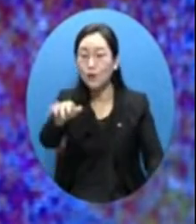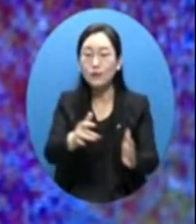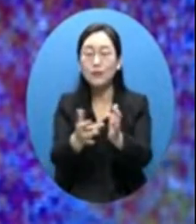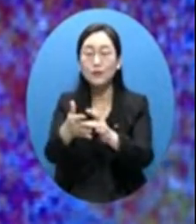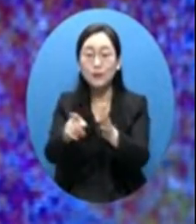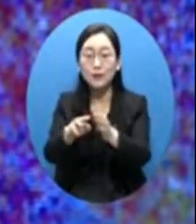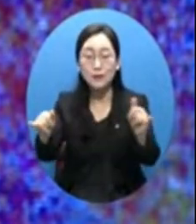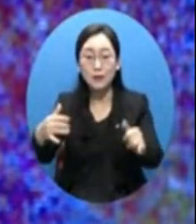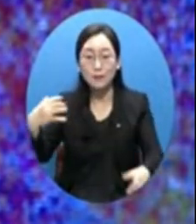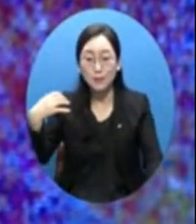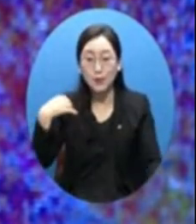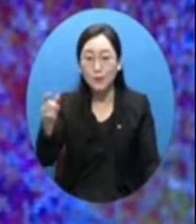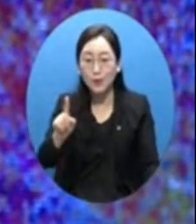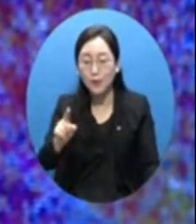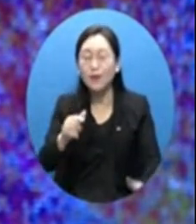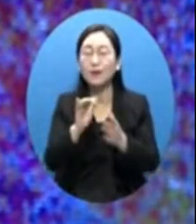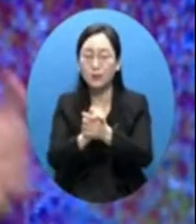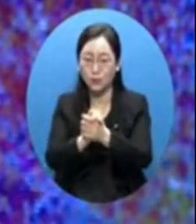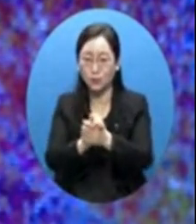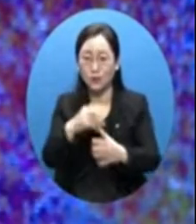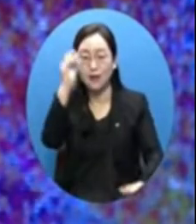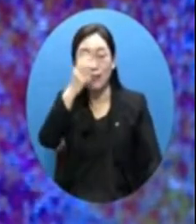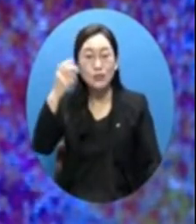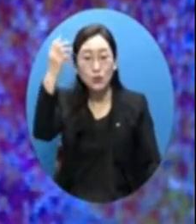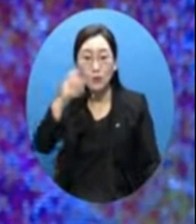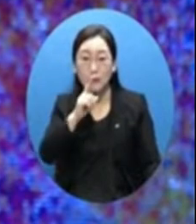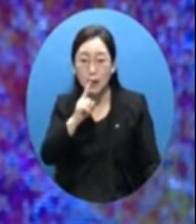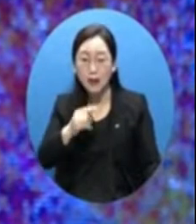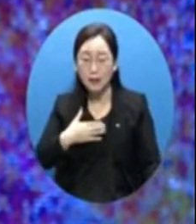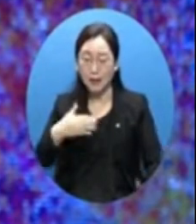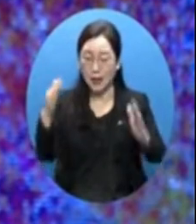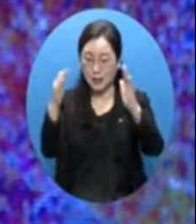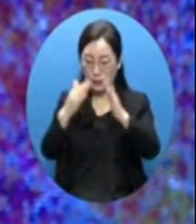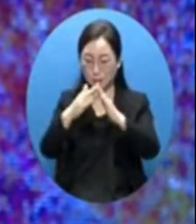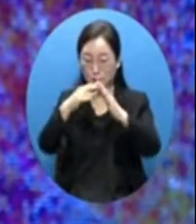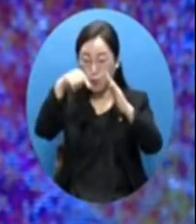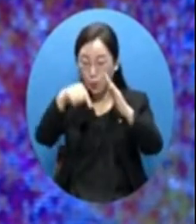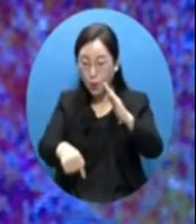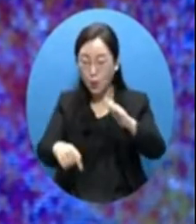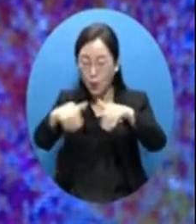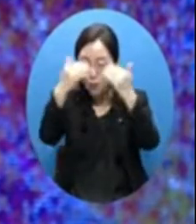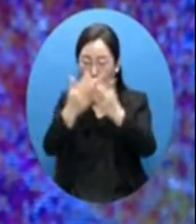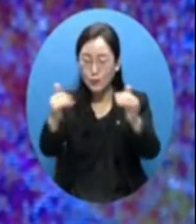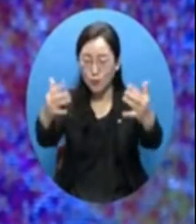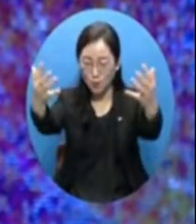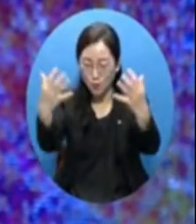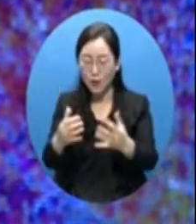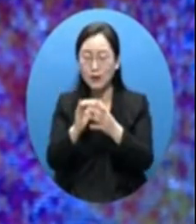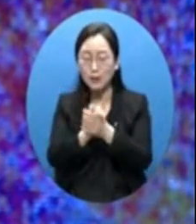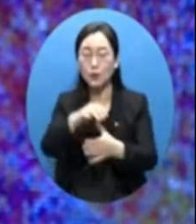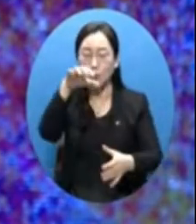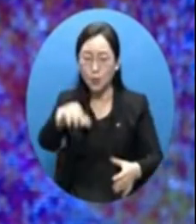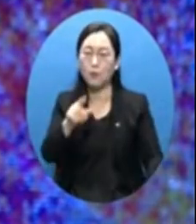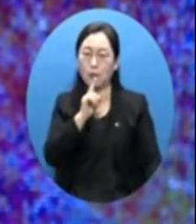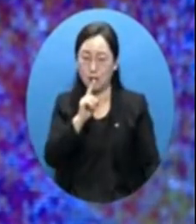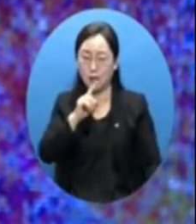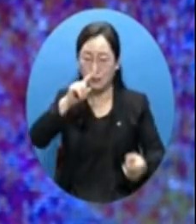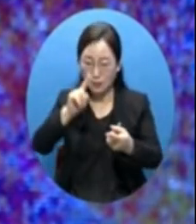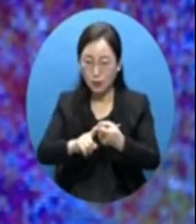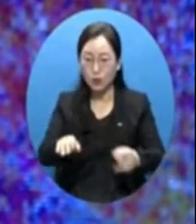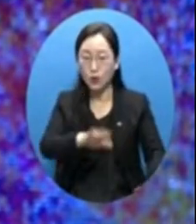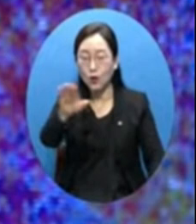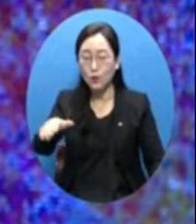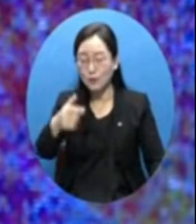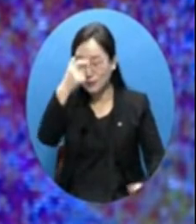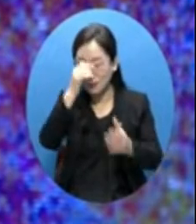사람들의 본분은 기도입니다. 그래서 성경은 내 집은 만민이 기도하는 집이라고 말씀하고 있는 것입니다. 우리가 기도할 때 하나님의 은혜가